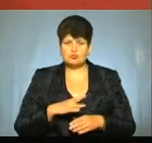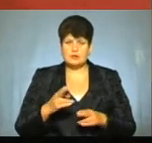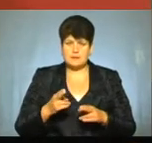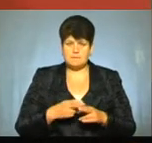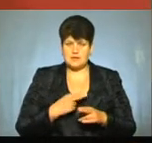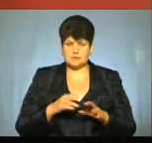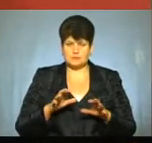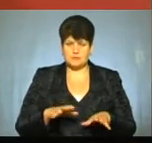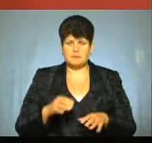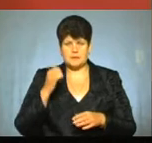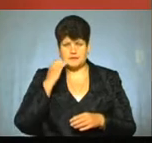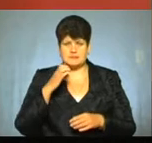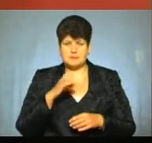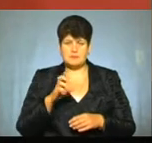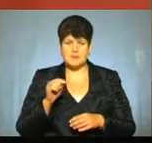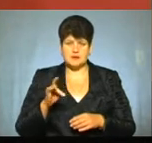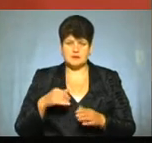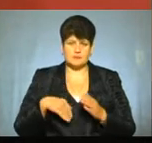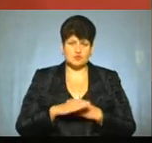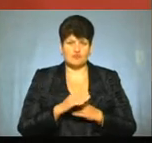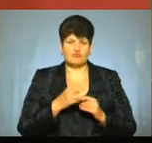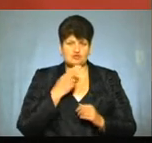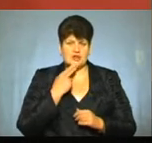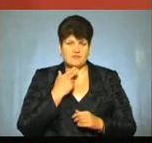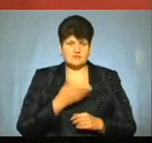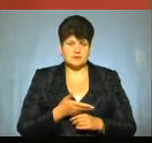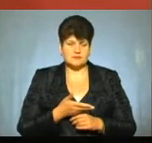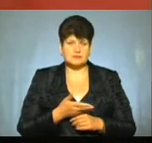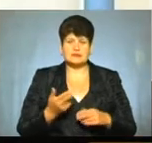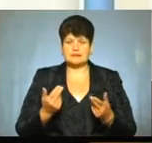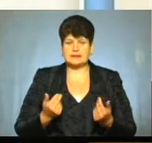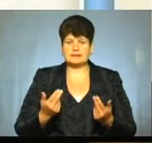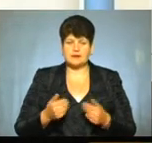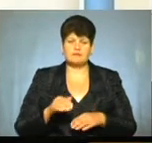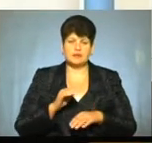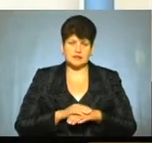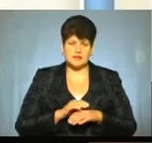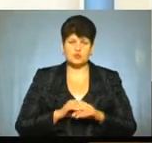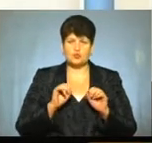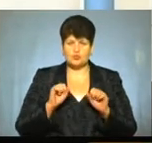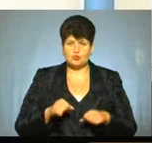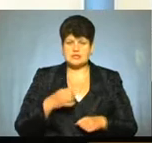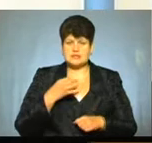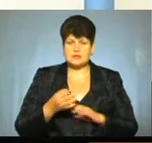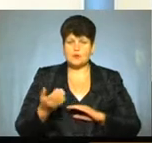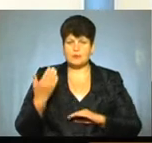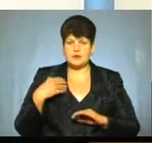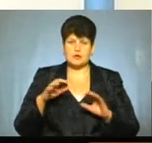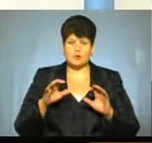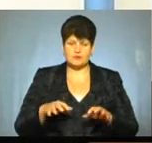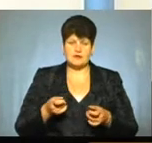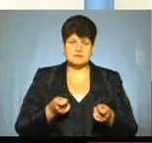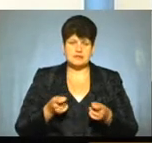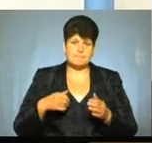без губернатора. Пам'ятаємо, що Степан Барна пішов у відставку в червні. Так, так. Тобто, фактично, можемо сказати, що попередній